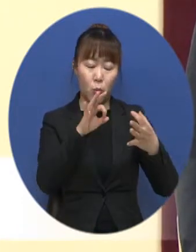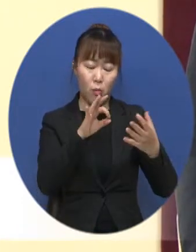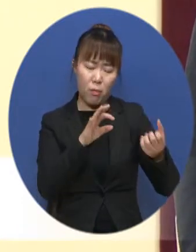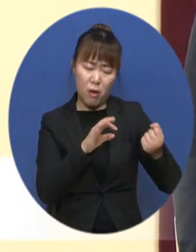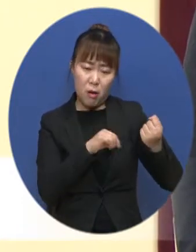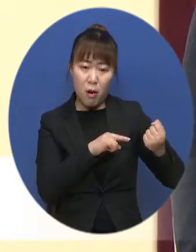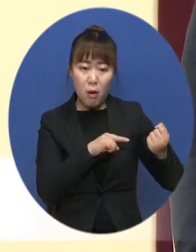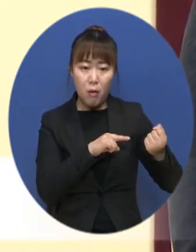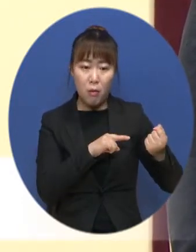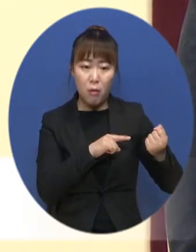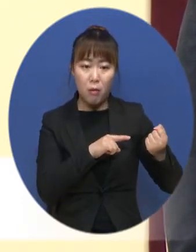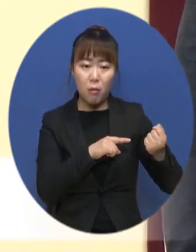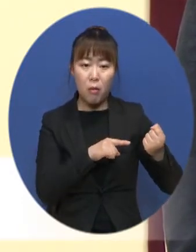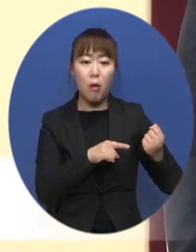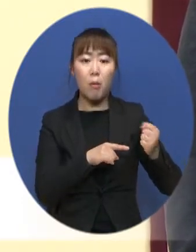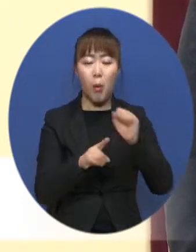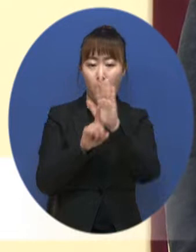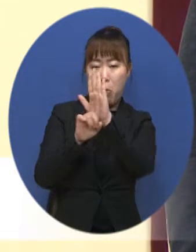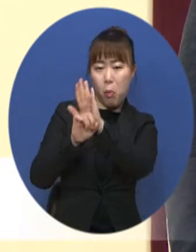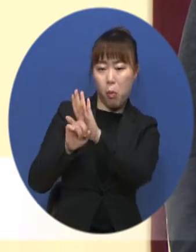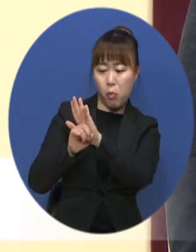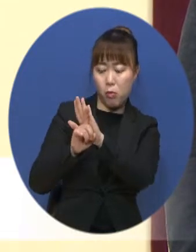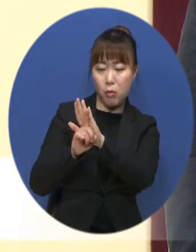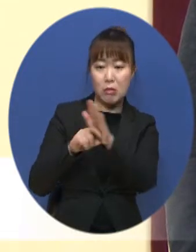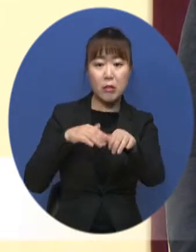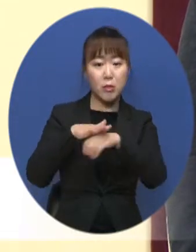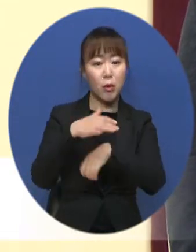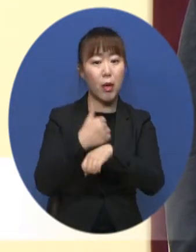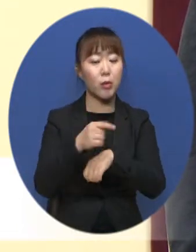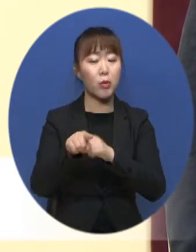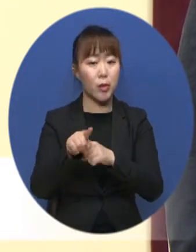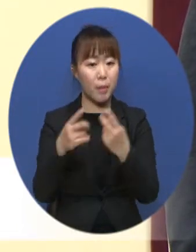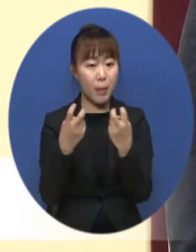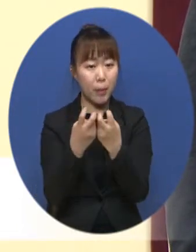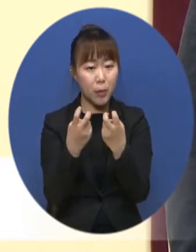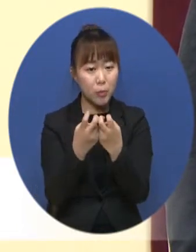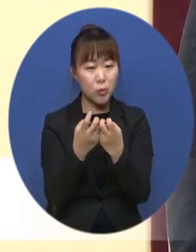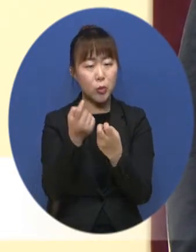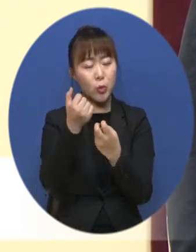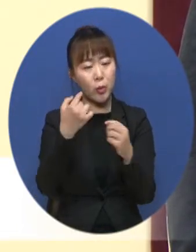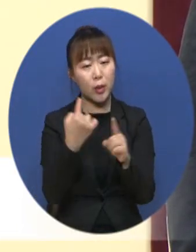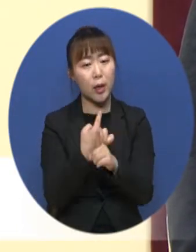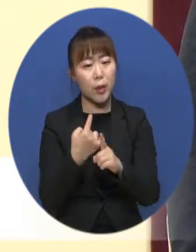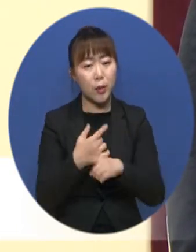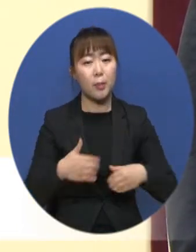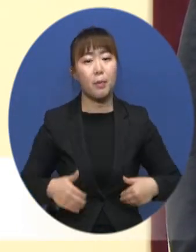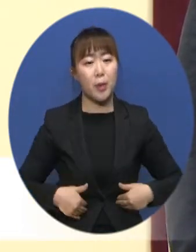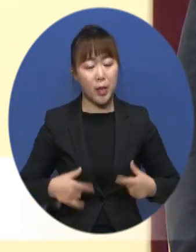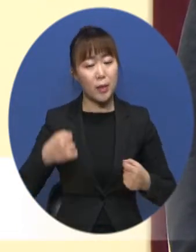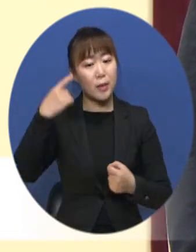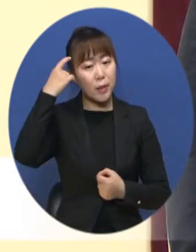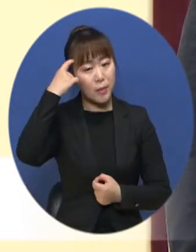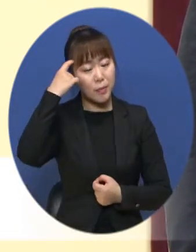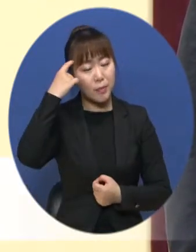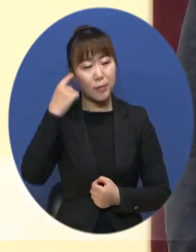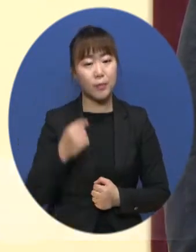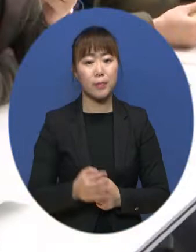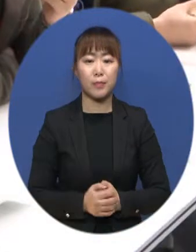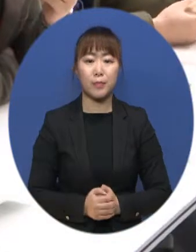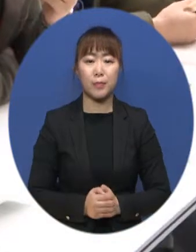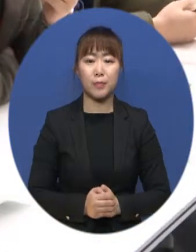그 다음에 공모라는 형태로 이렇게 펼치는 방법들은 조금 개선이 돼야 되겠다라는 생각이